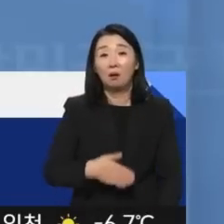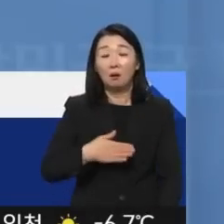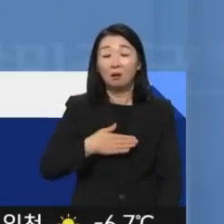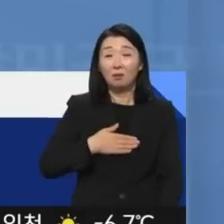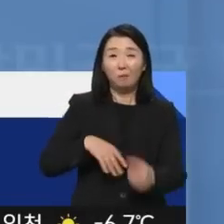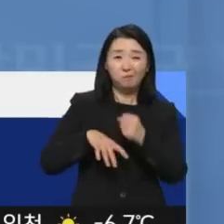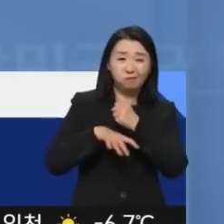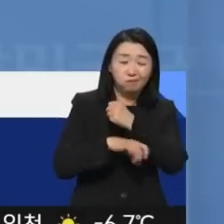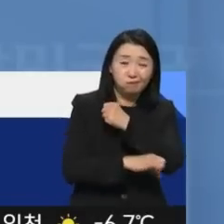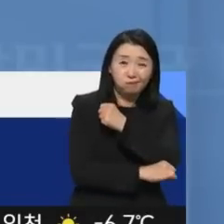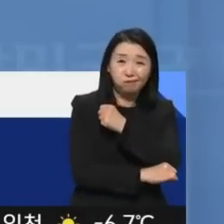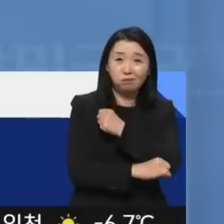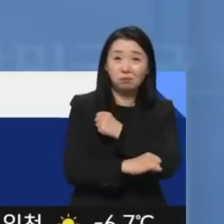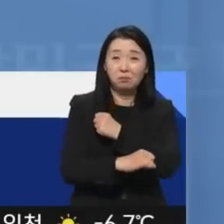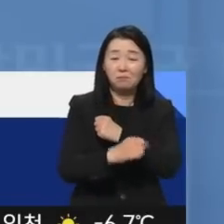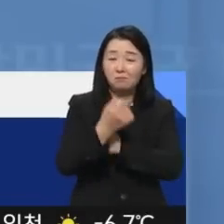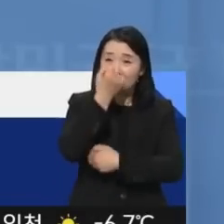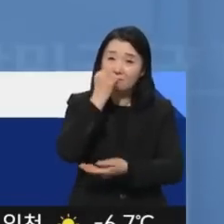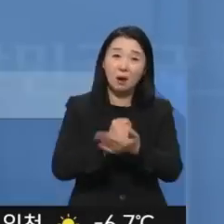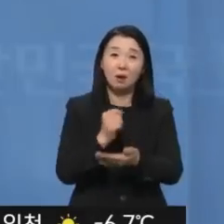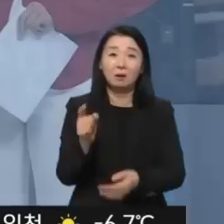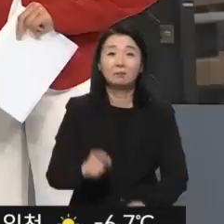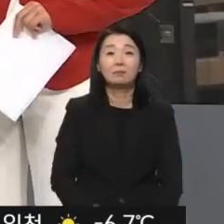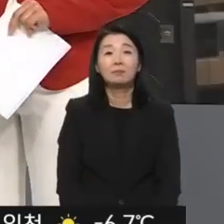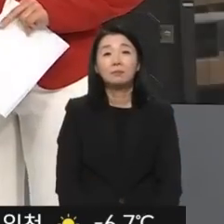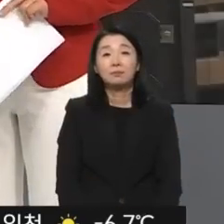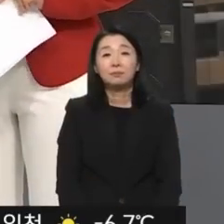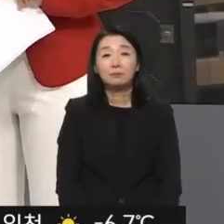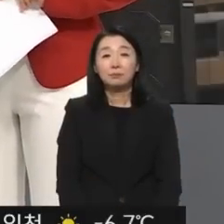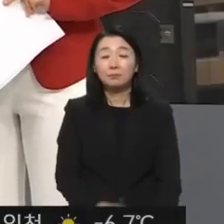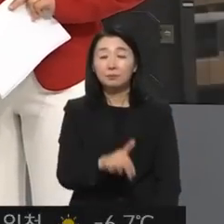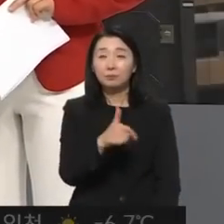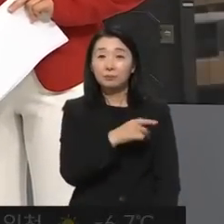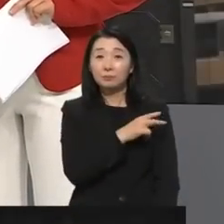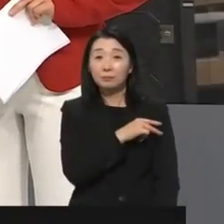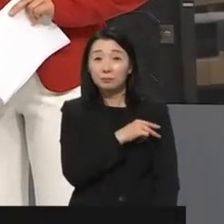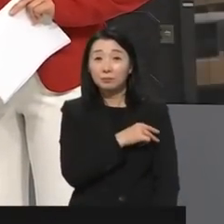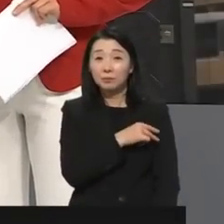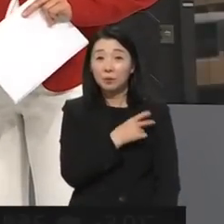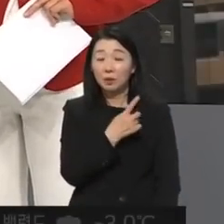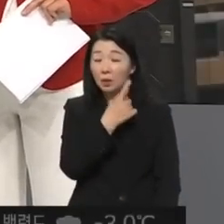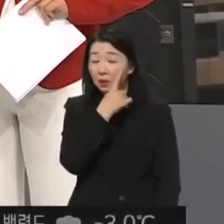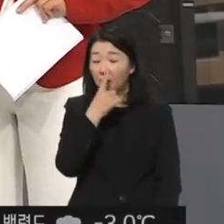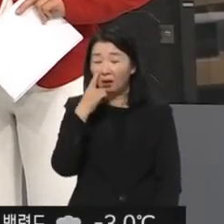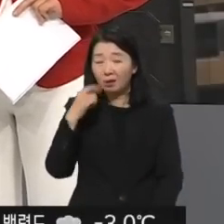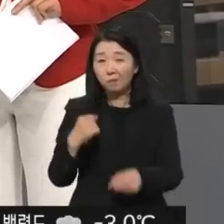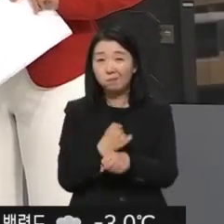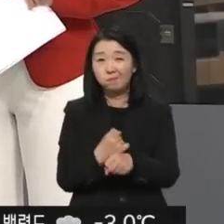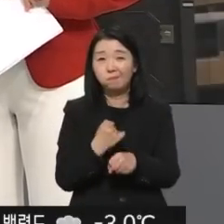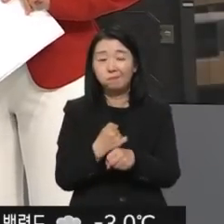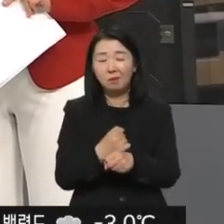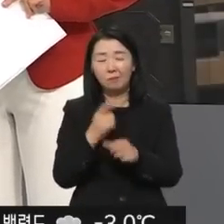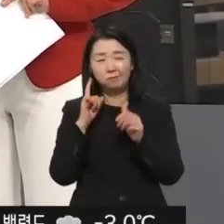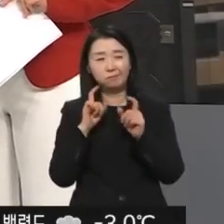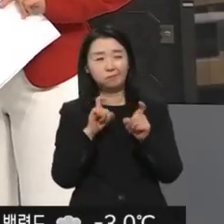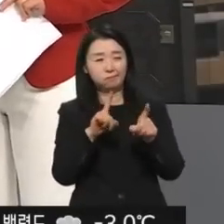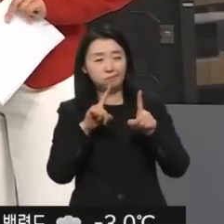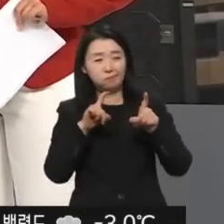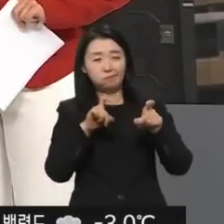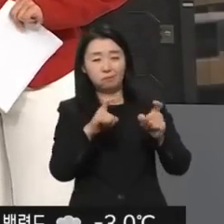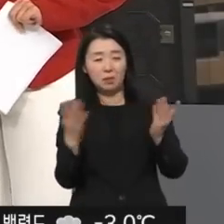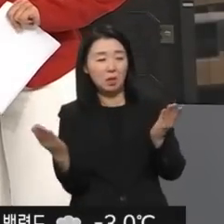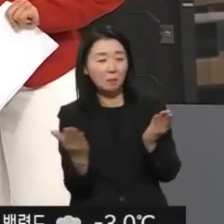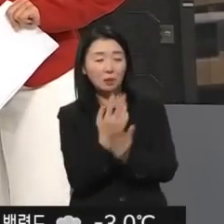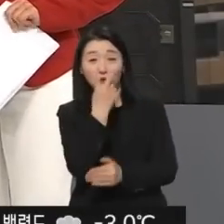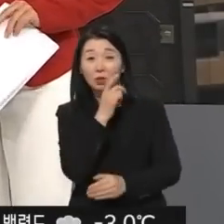부패 정치인으로 낙인 찍었습니다. 네, 노 의원은 검찰이 증거를 조작하고 마녀 사냥을 했다, 짜맞추기 수사를 했다